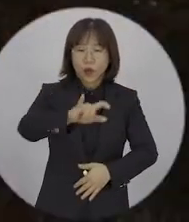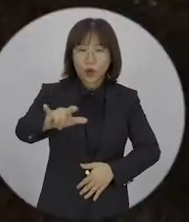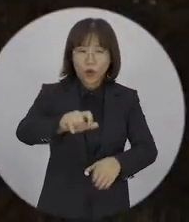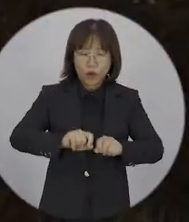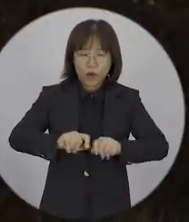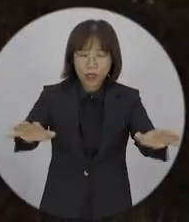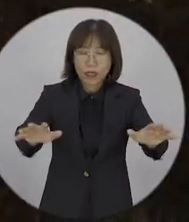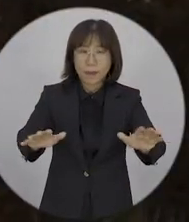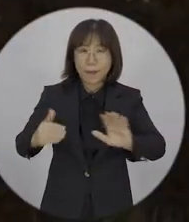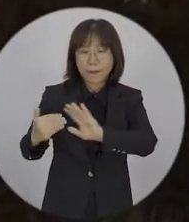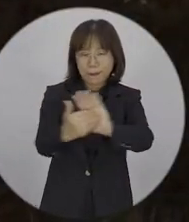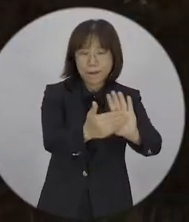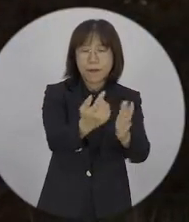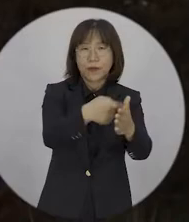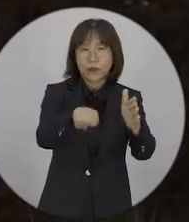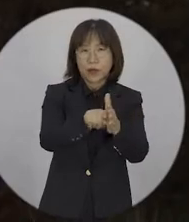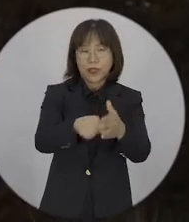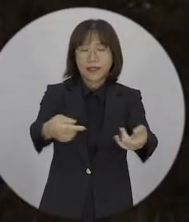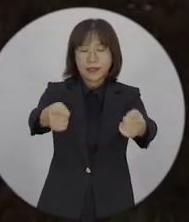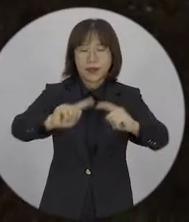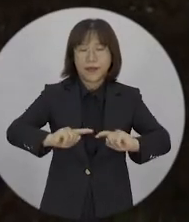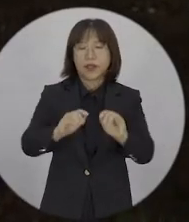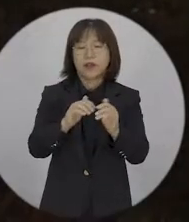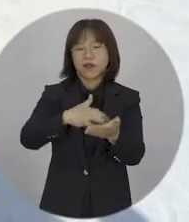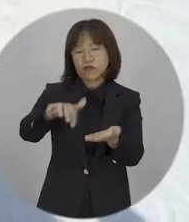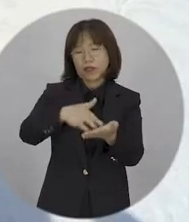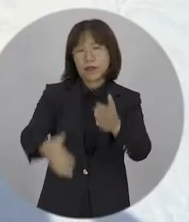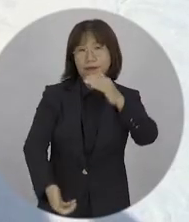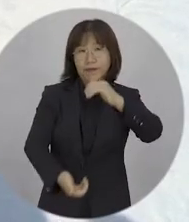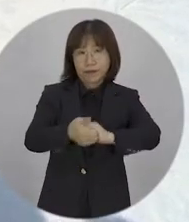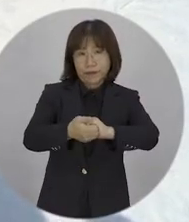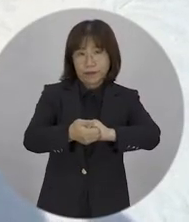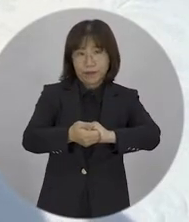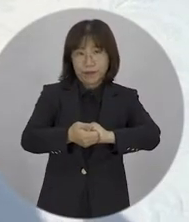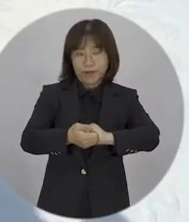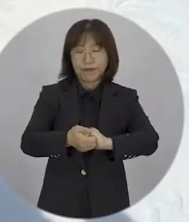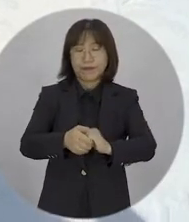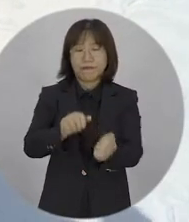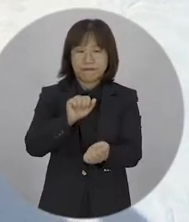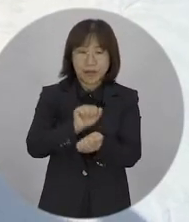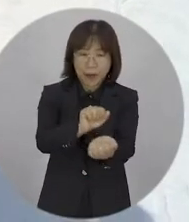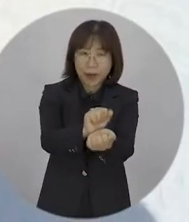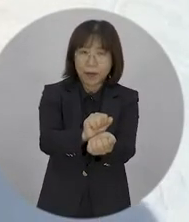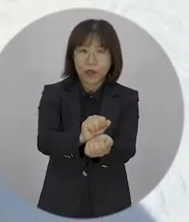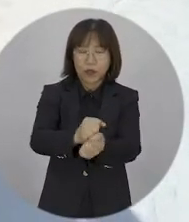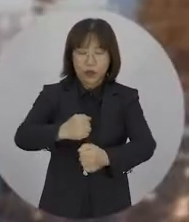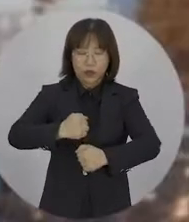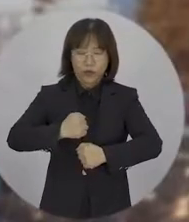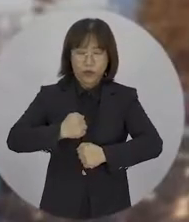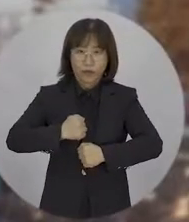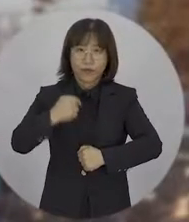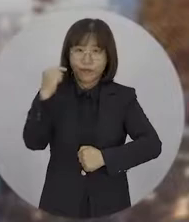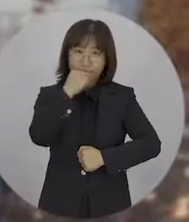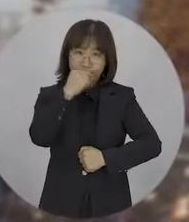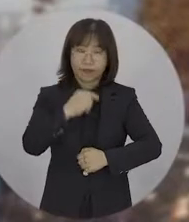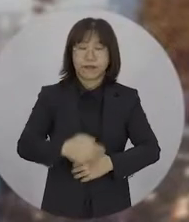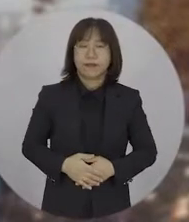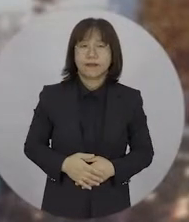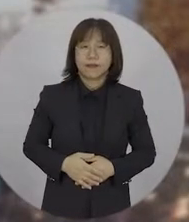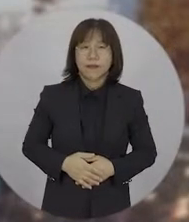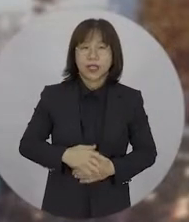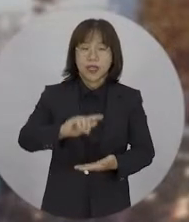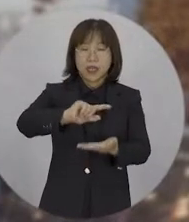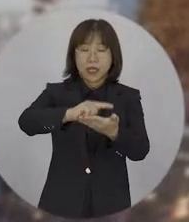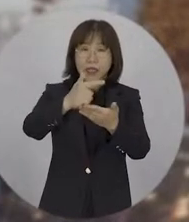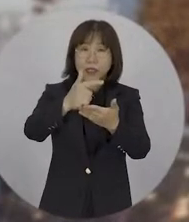9 의 확산 방지를 위해 현장 참여 인원을 제한하고 방역 수칙을 철저히 준수해 진행되었으며 강서구청